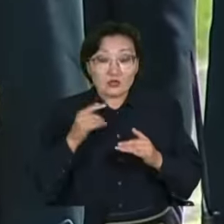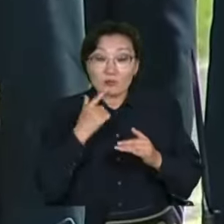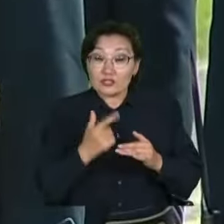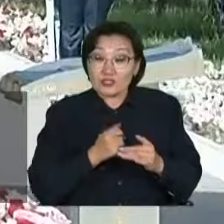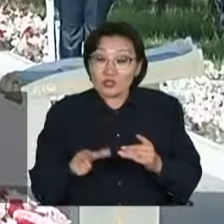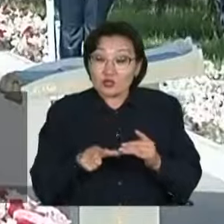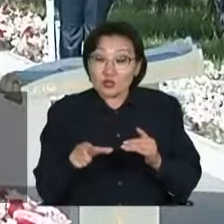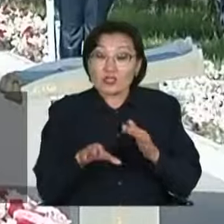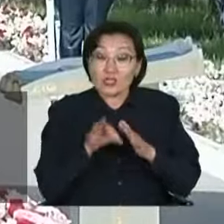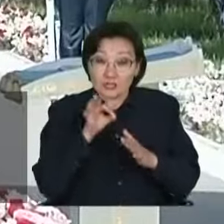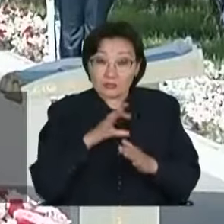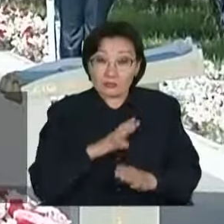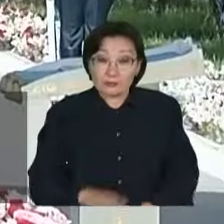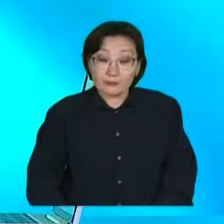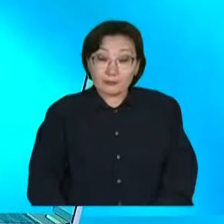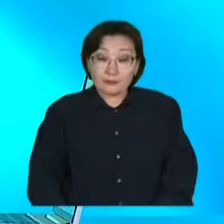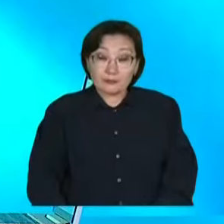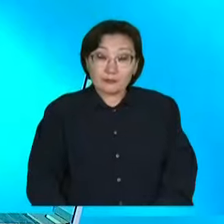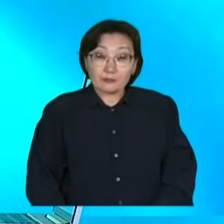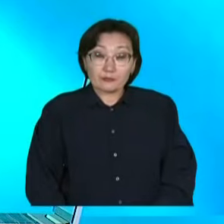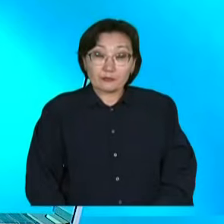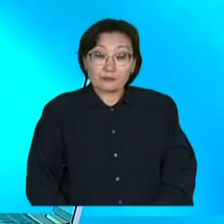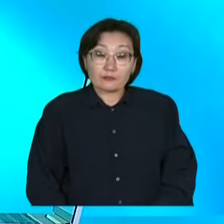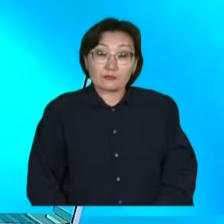жолды таңдадым.